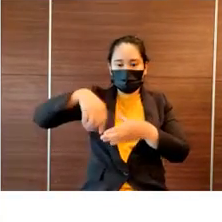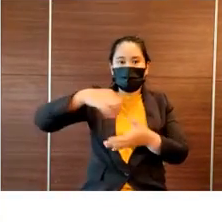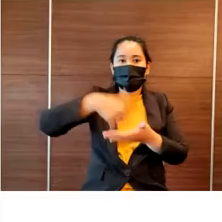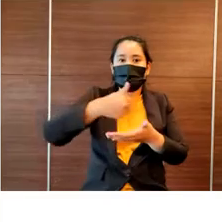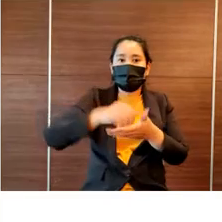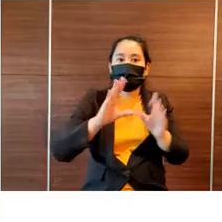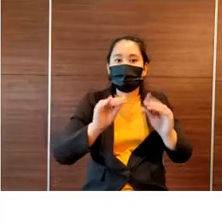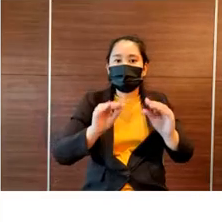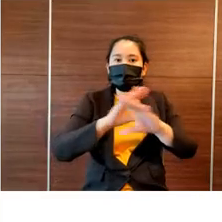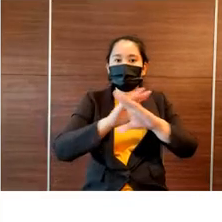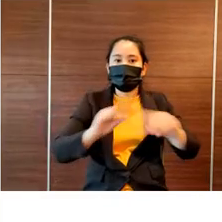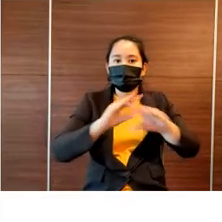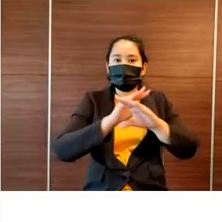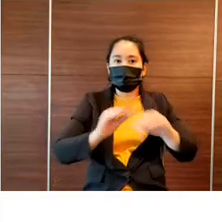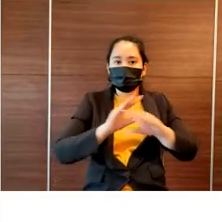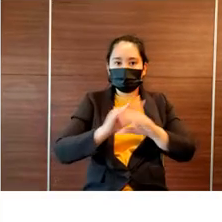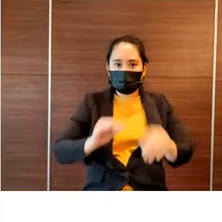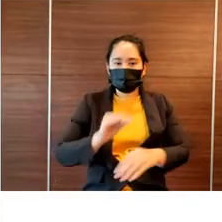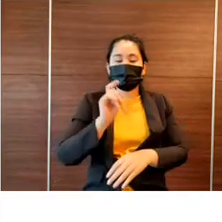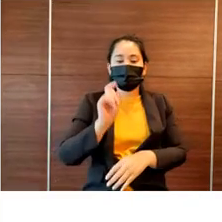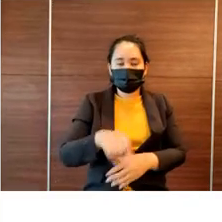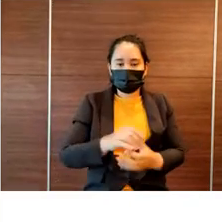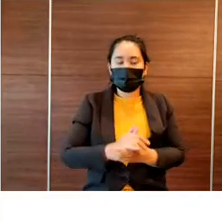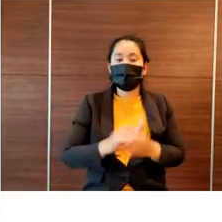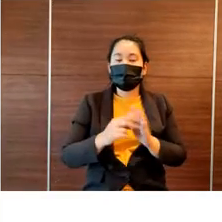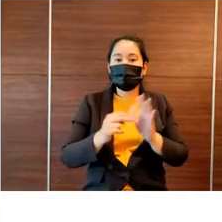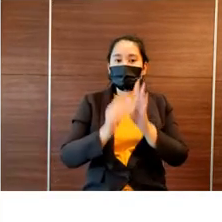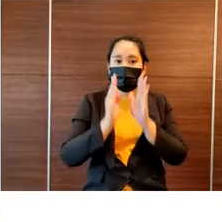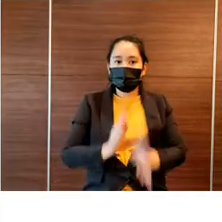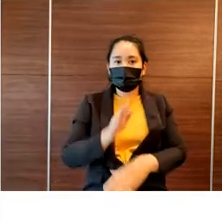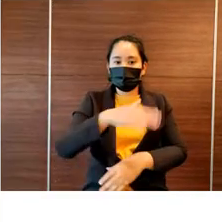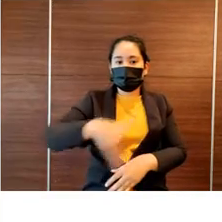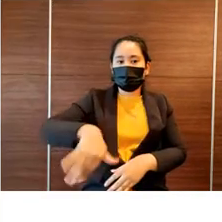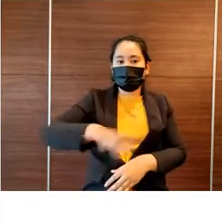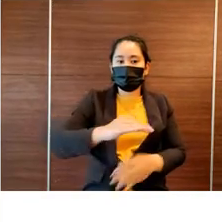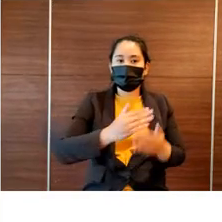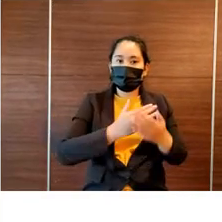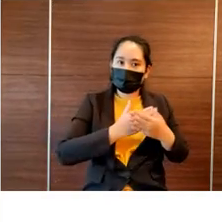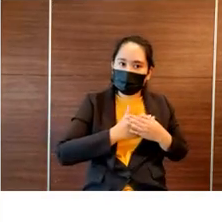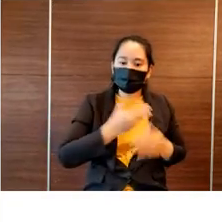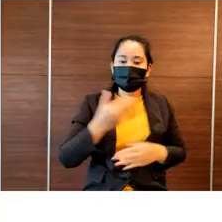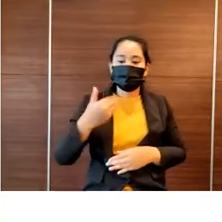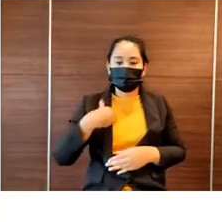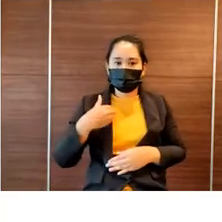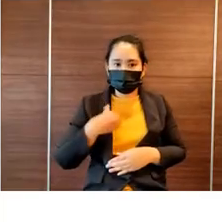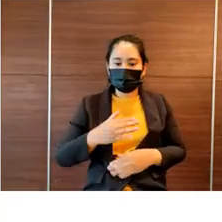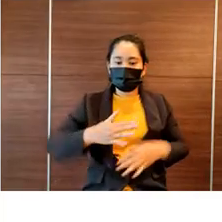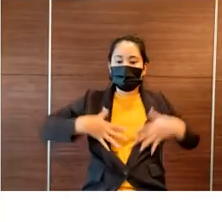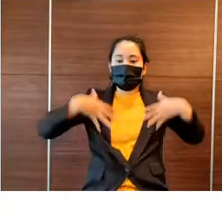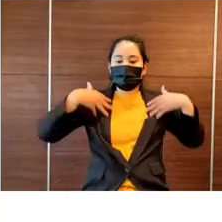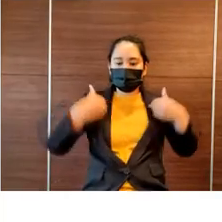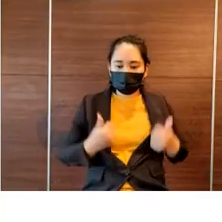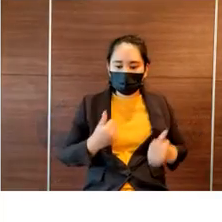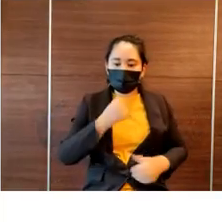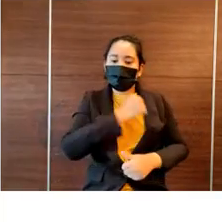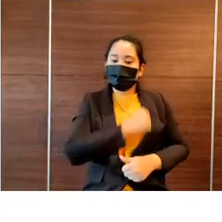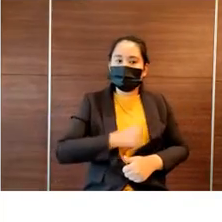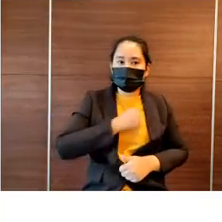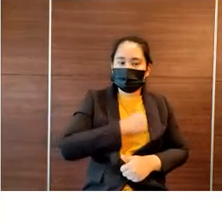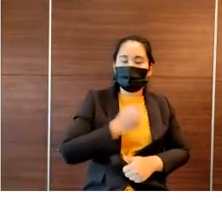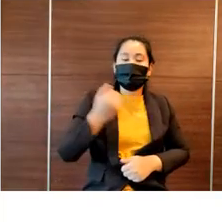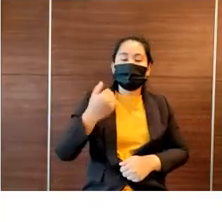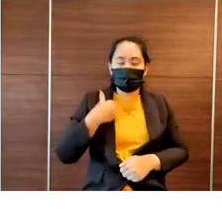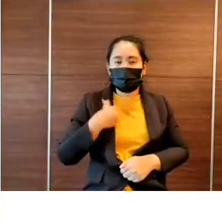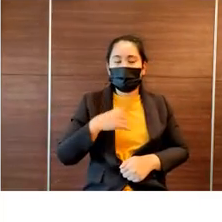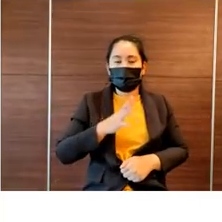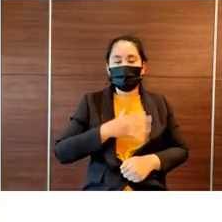ร์และเราเชื่อว่ามนุษย์ทุกคนมันมีความรักความสุขความทุกข์อ่ะถ้าเรา